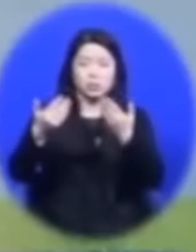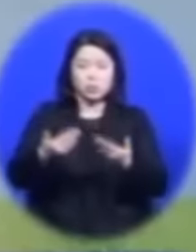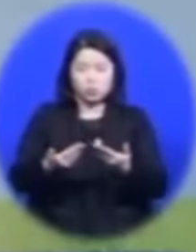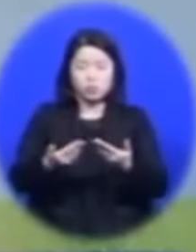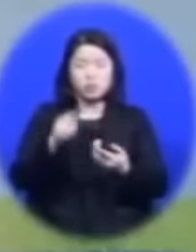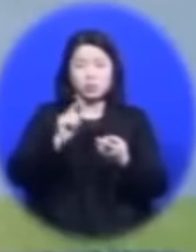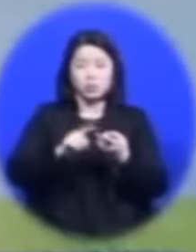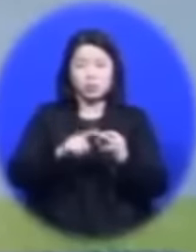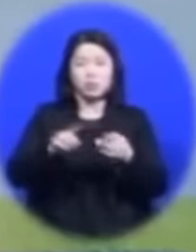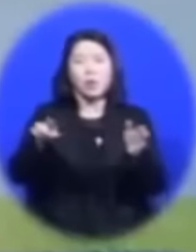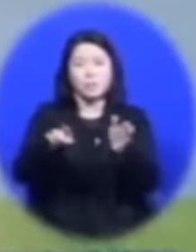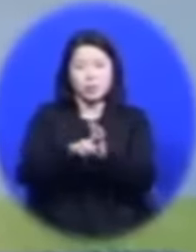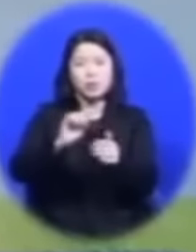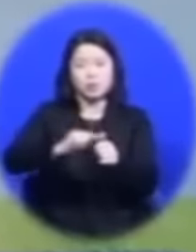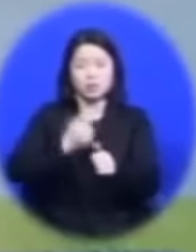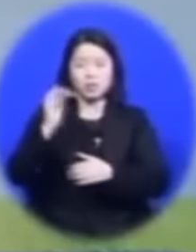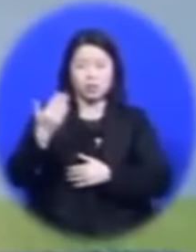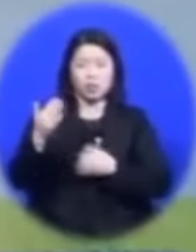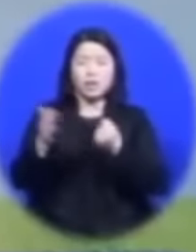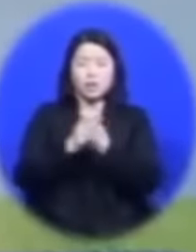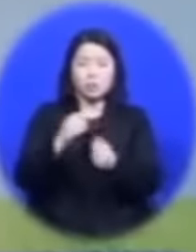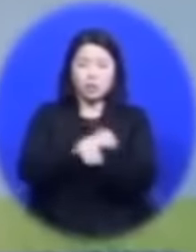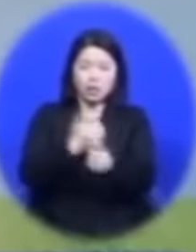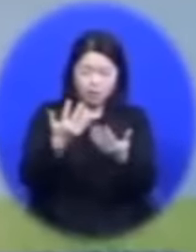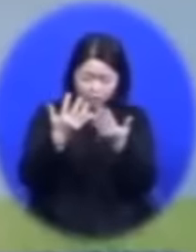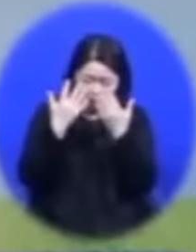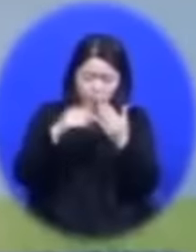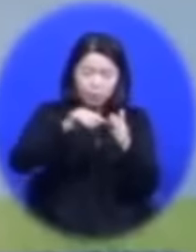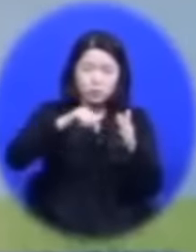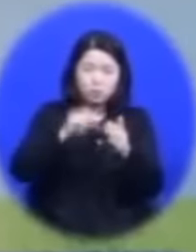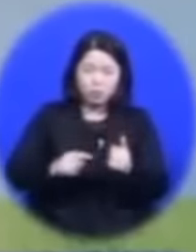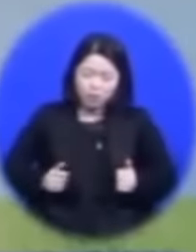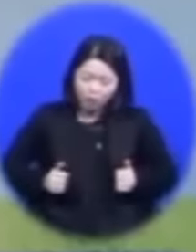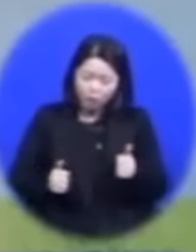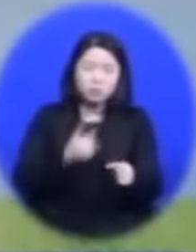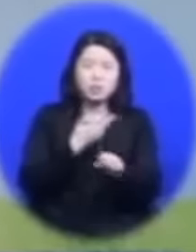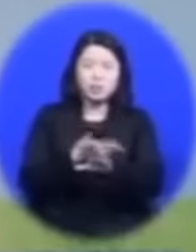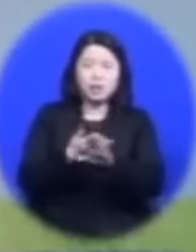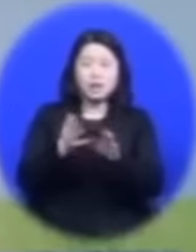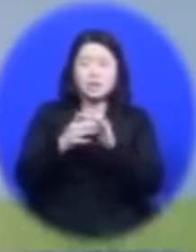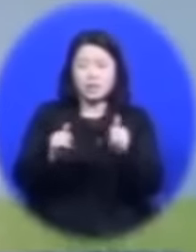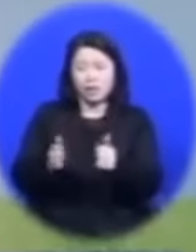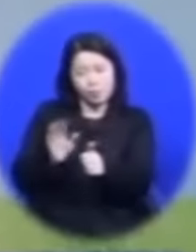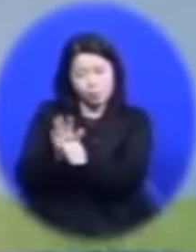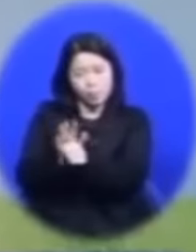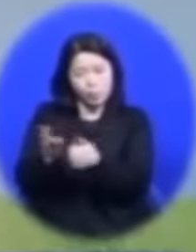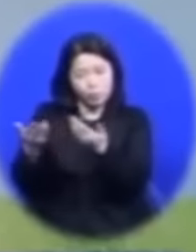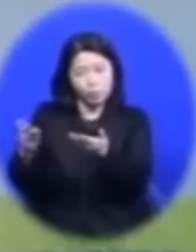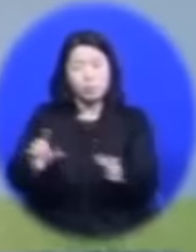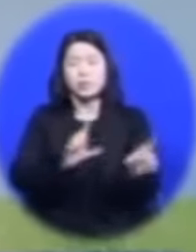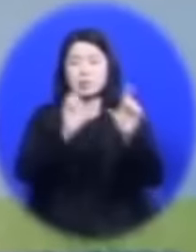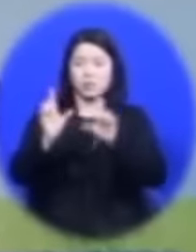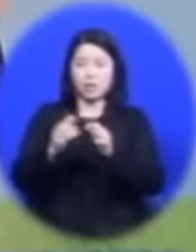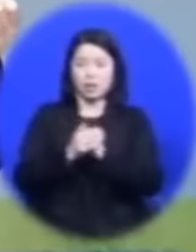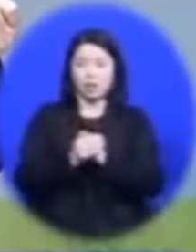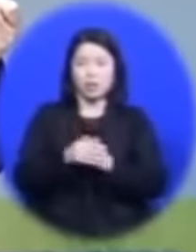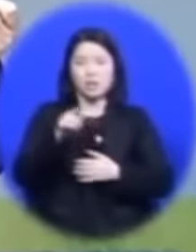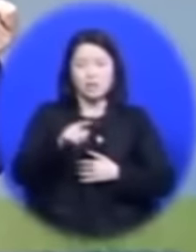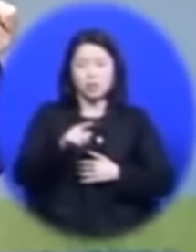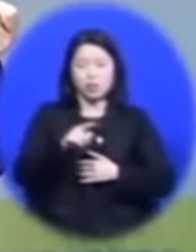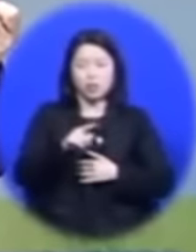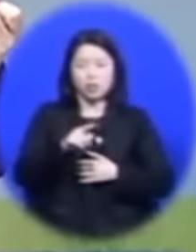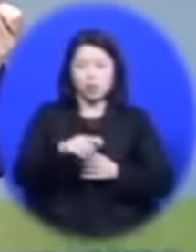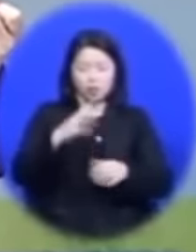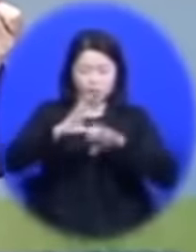믿어져요. 그래서 감옥에서도 그는 열심히 다른 사람을 도우며 살았습니다. 그렇게 총리가 된